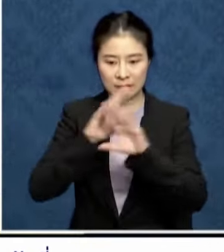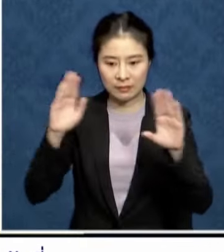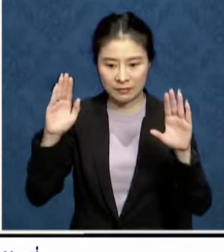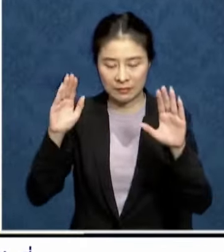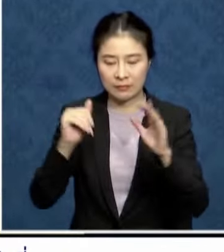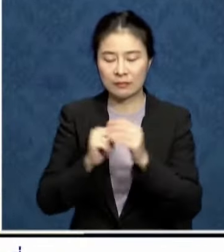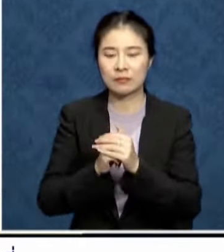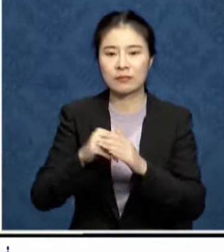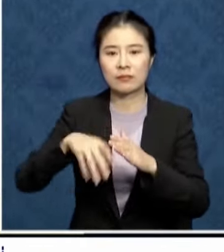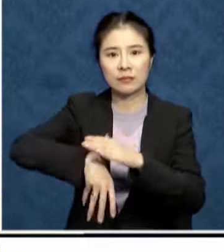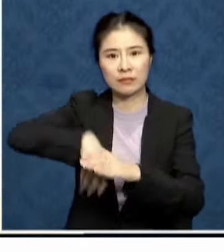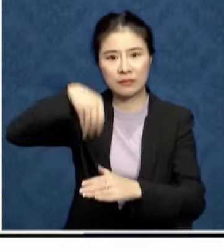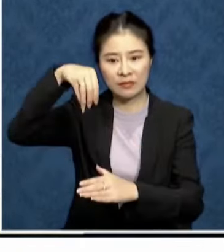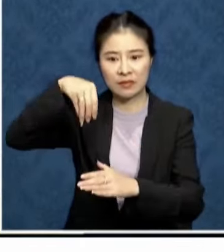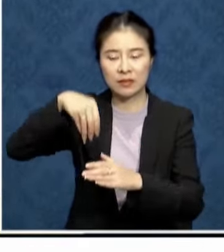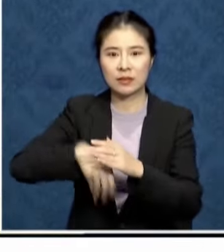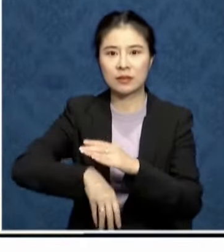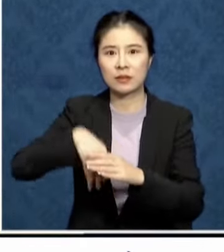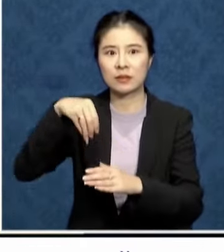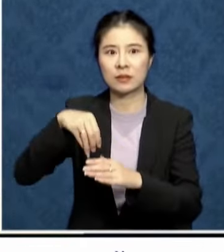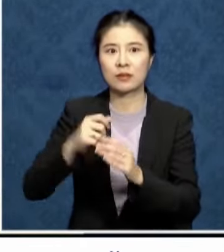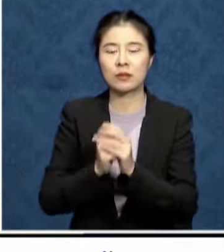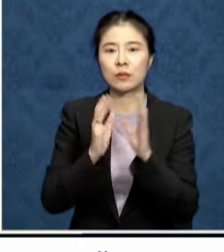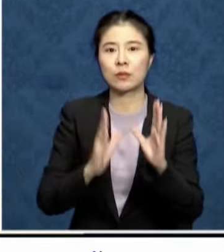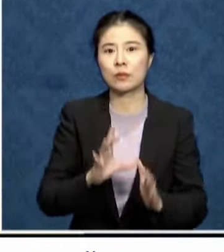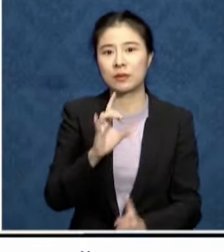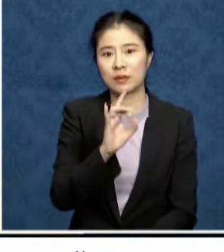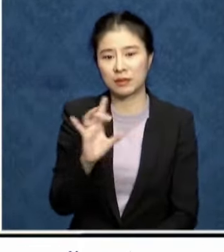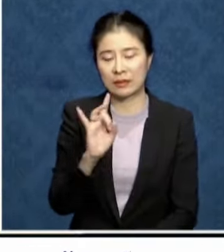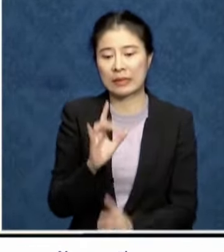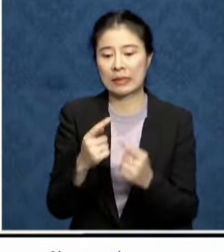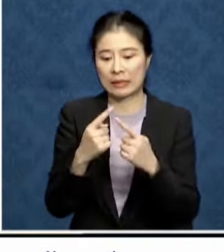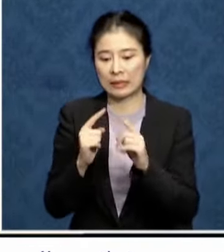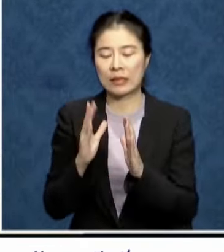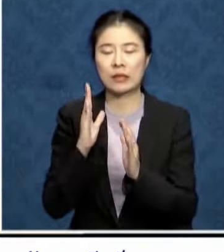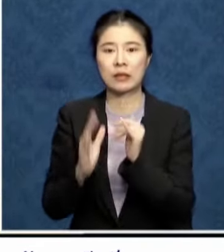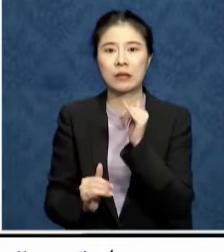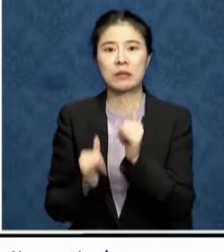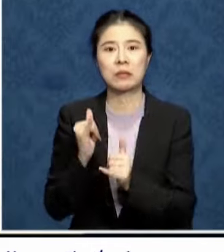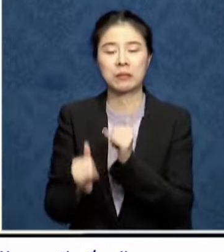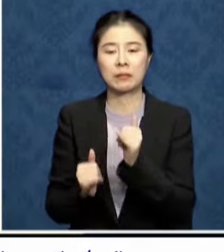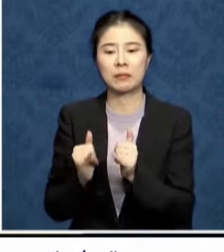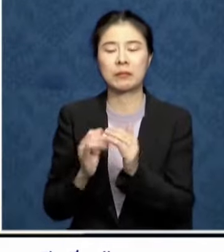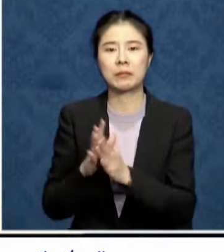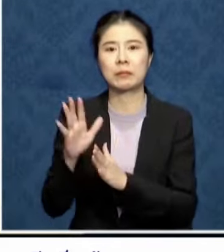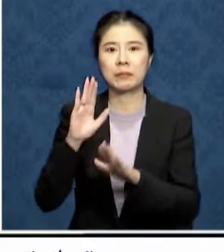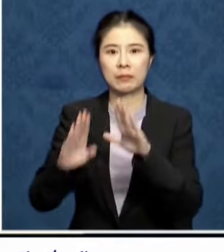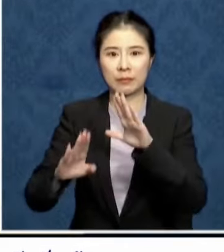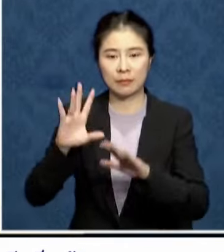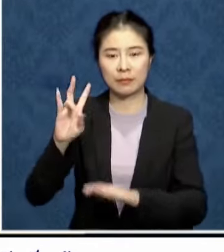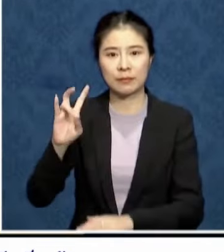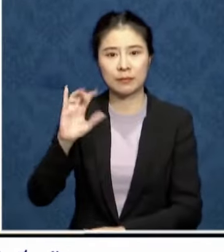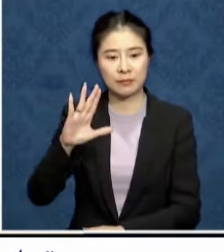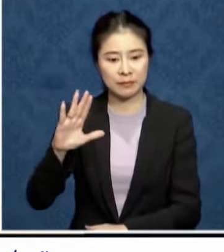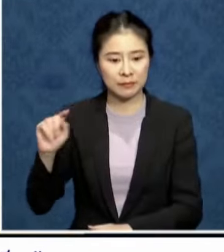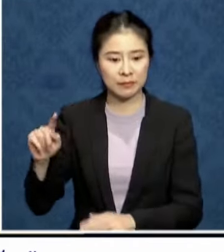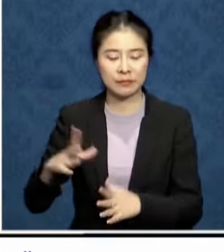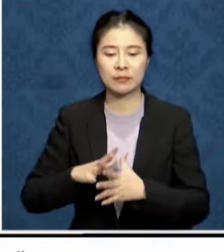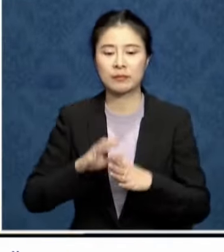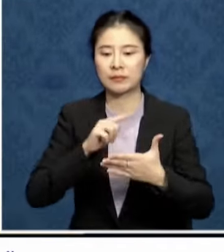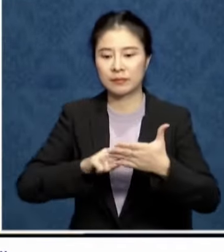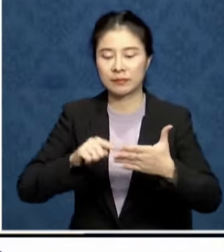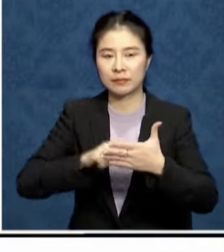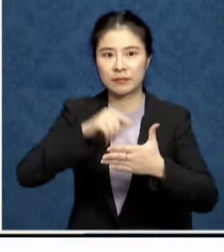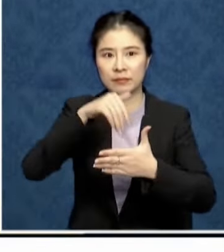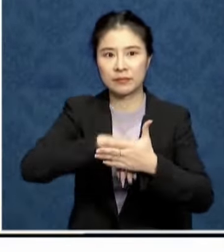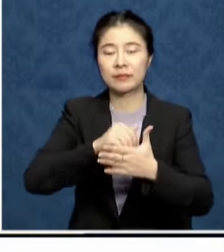ทั่วประเทศทั้งหมด100คนสมมุติจำนวนคนที่ออกมาใช้สิทธิ์ออกเสียงมีอยู่75คนหรือว่าคิดเป็น 75%และสมมุติว่า